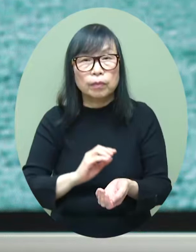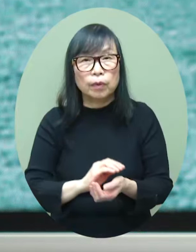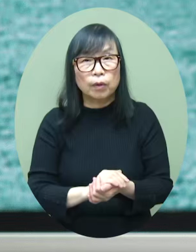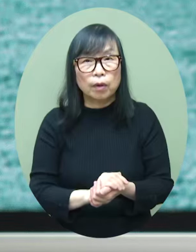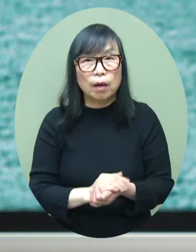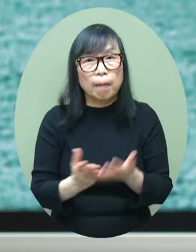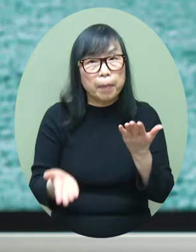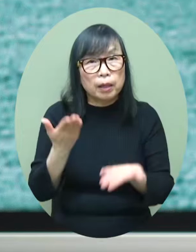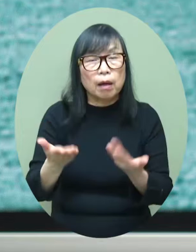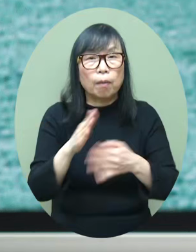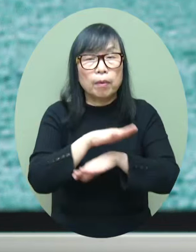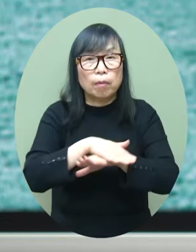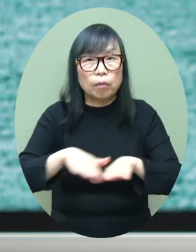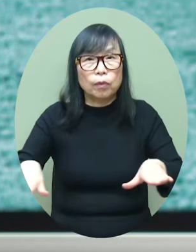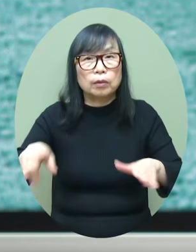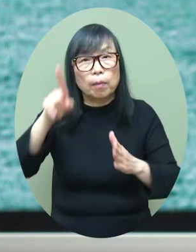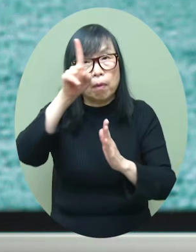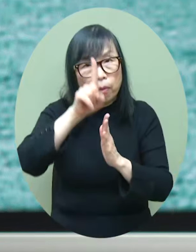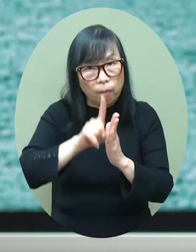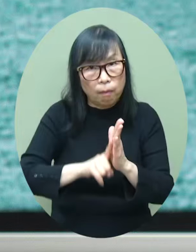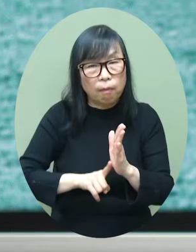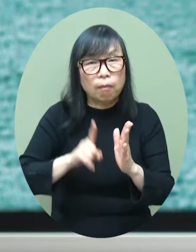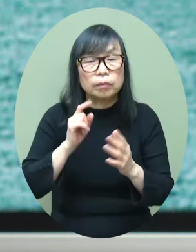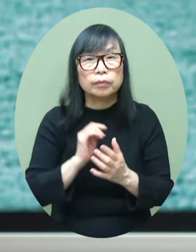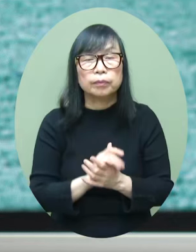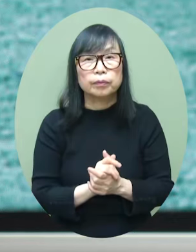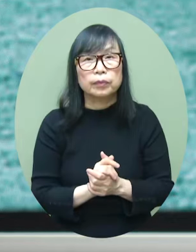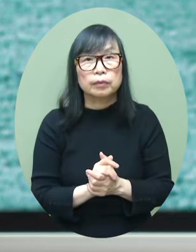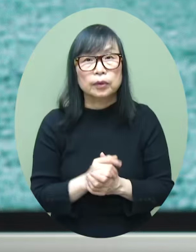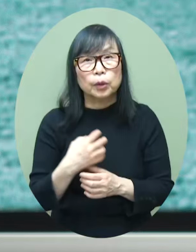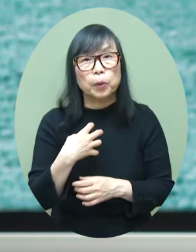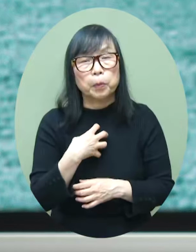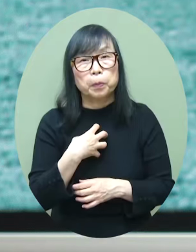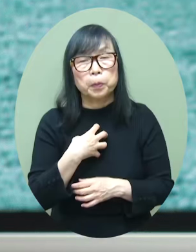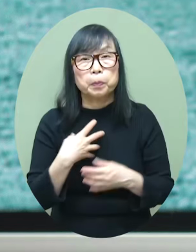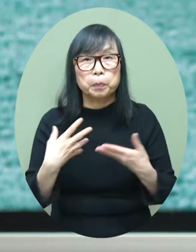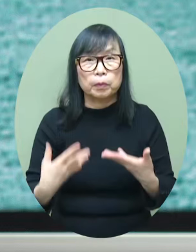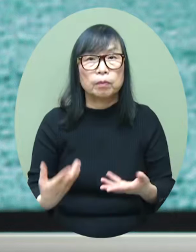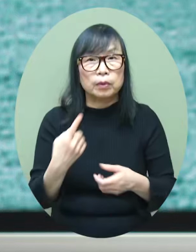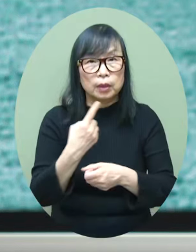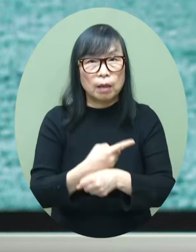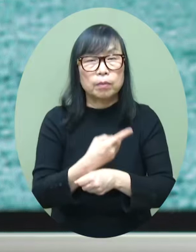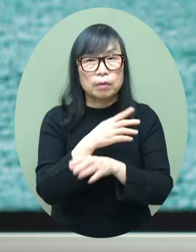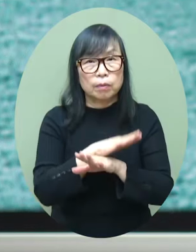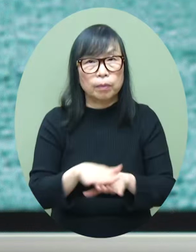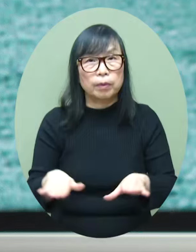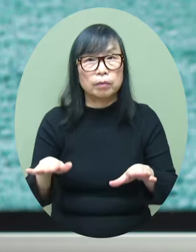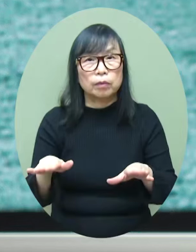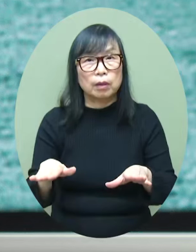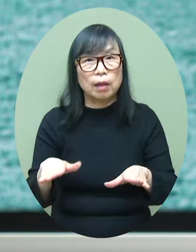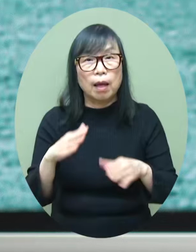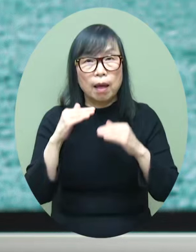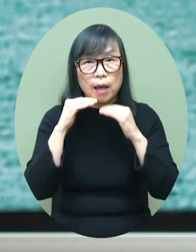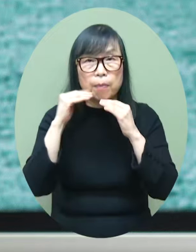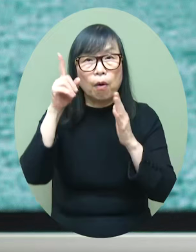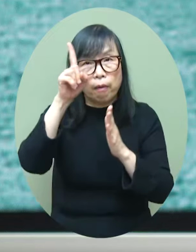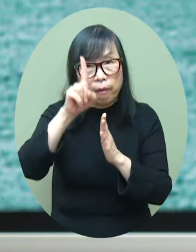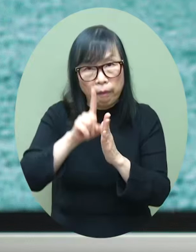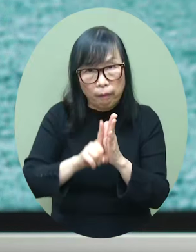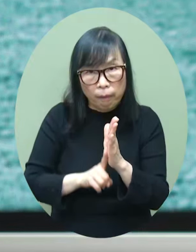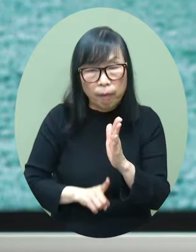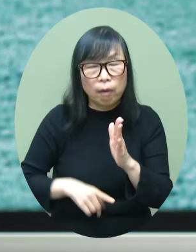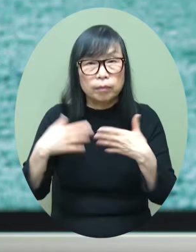都是比較平穩和向下的，咁所以我覺得而家暫時都可能會平穩咯，咁有望向下嘅，咁